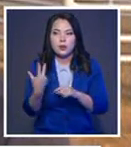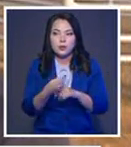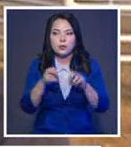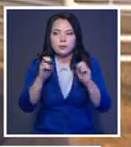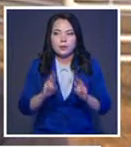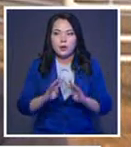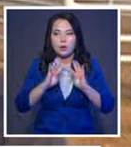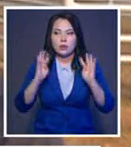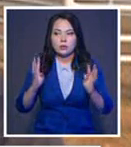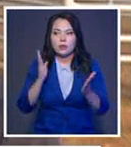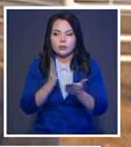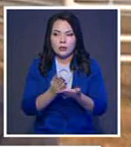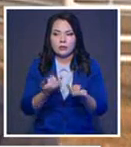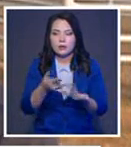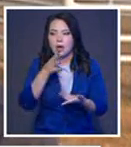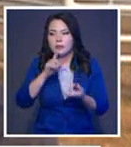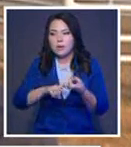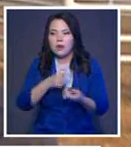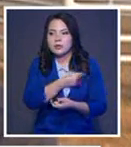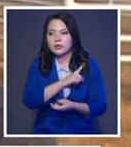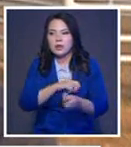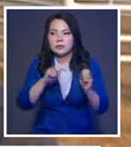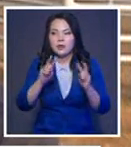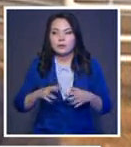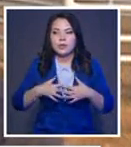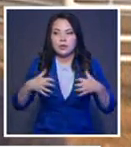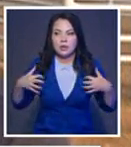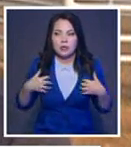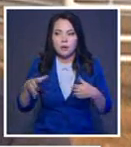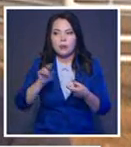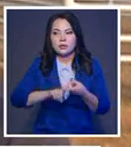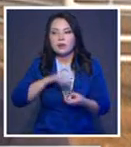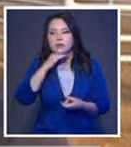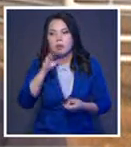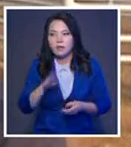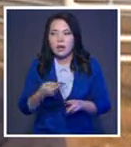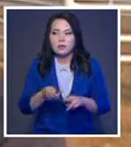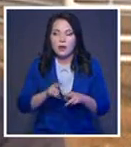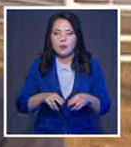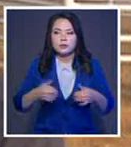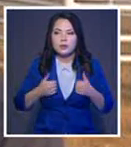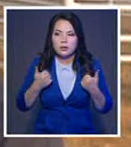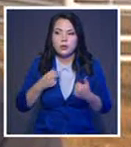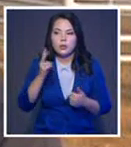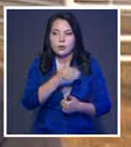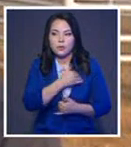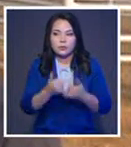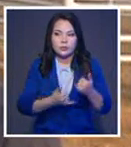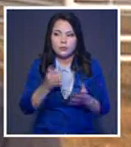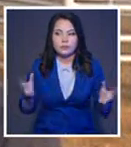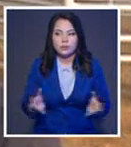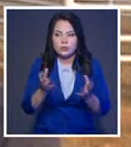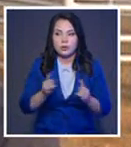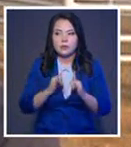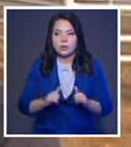арнайы қоршауы бар. Заманауи ветеринарлық құрал жабдықтар жеткілікті, яғни малды өсіруге ынта болса болғаны, қауіпсіздік